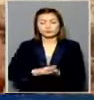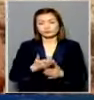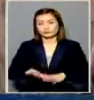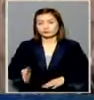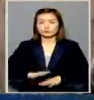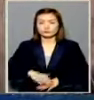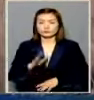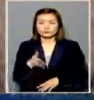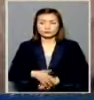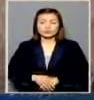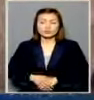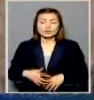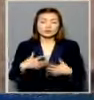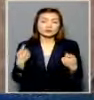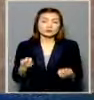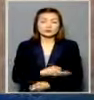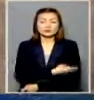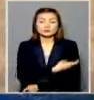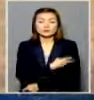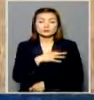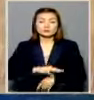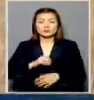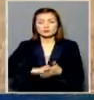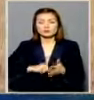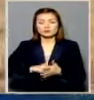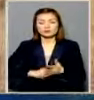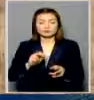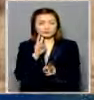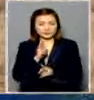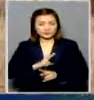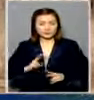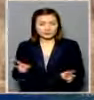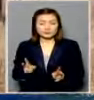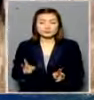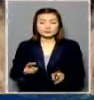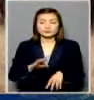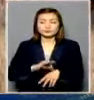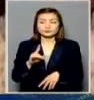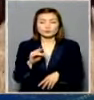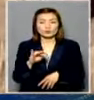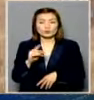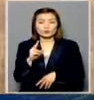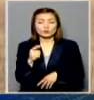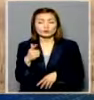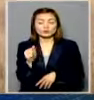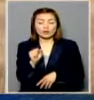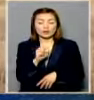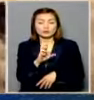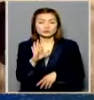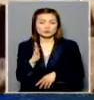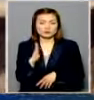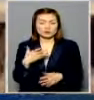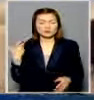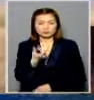dedi. Жергілікті мал дәрігерлері аурудың нақты себебін білмей тәйтсе де, ниязидин глюкоза абысы